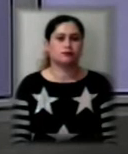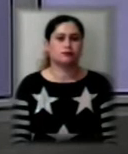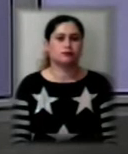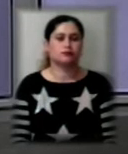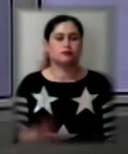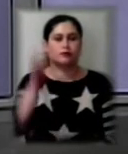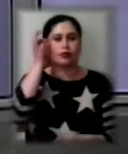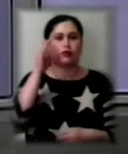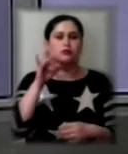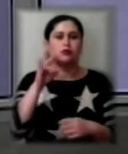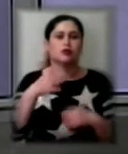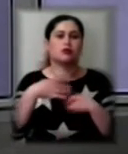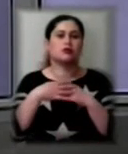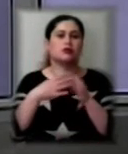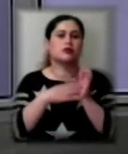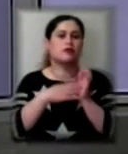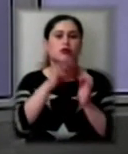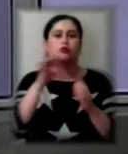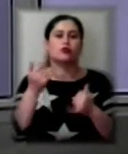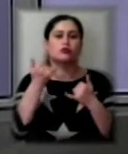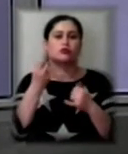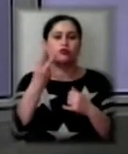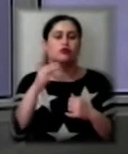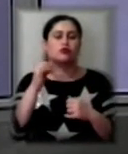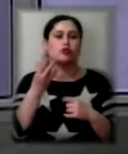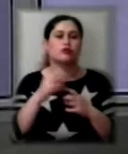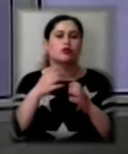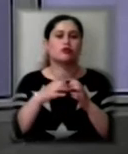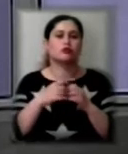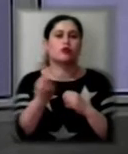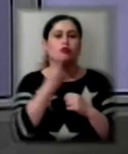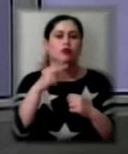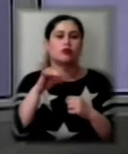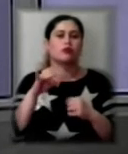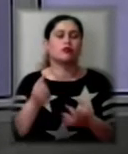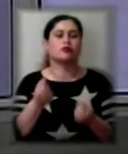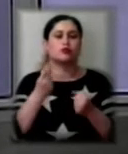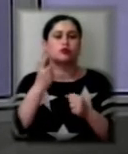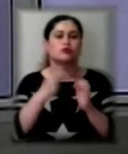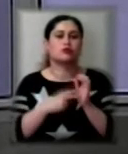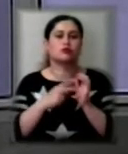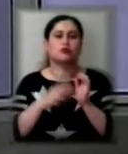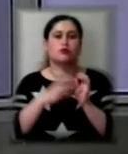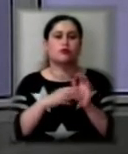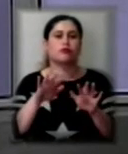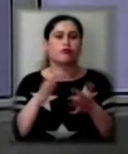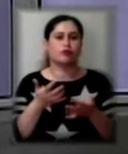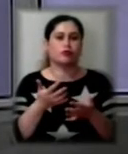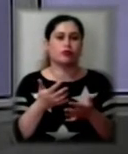станом на 9 годину сьогодні, 2 червня, в Херсонській області лабораторно підтверджено 178